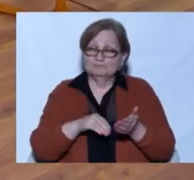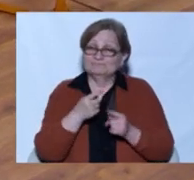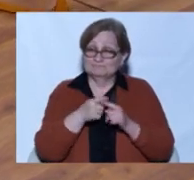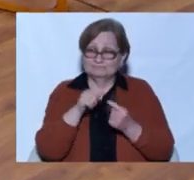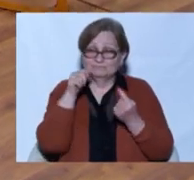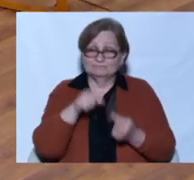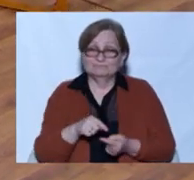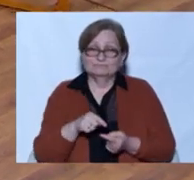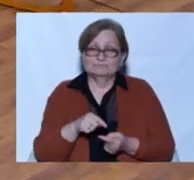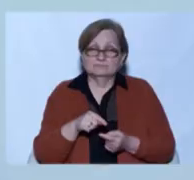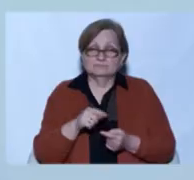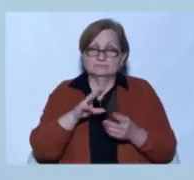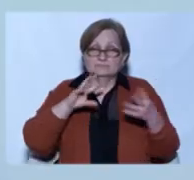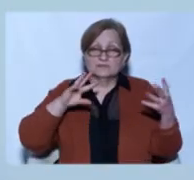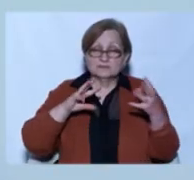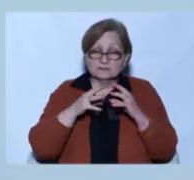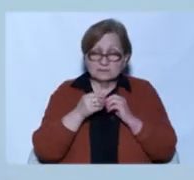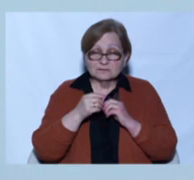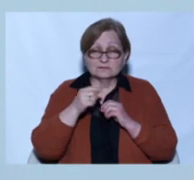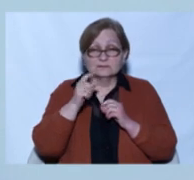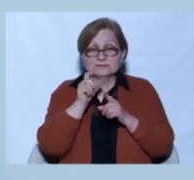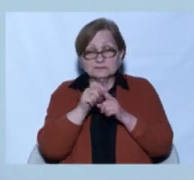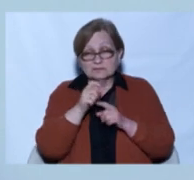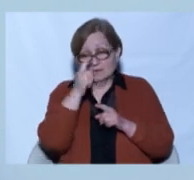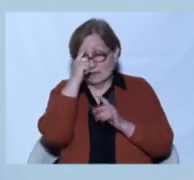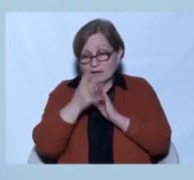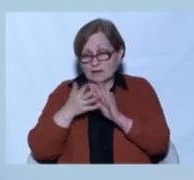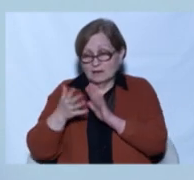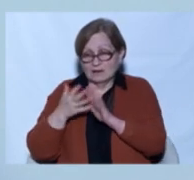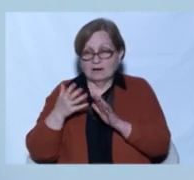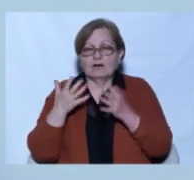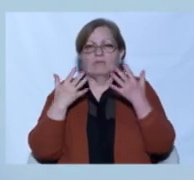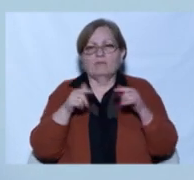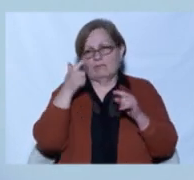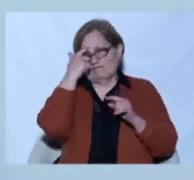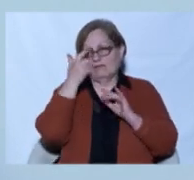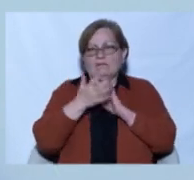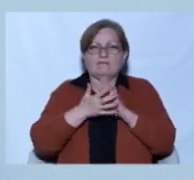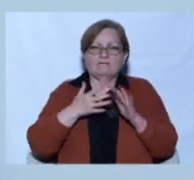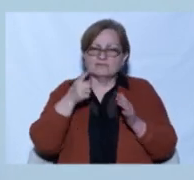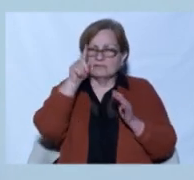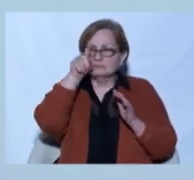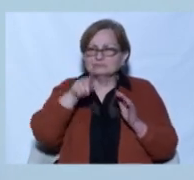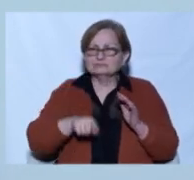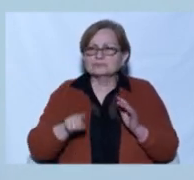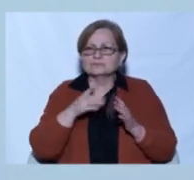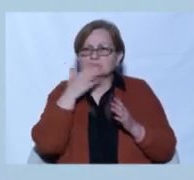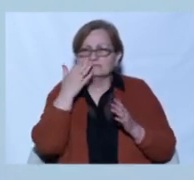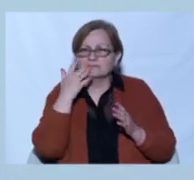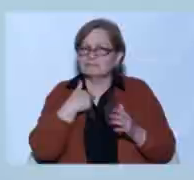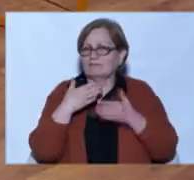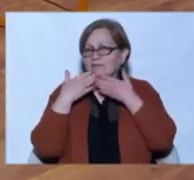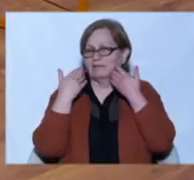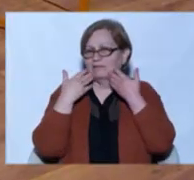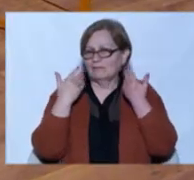შესაბამისად, შინაარს და სიტყვებს კარგად რომ გავითავისებ, თავარი აზრის გააზრებაც არ